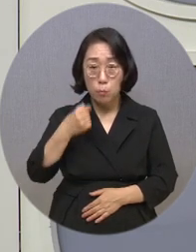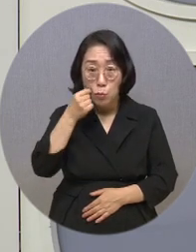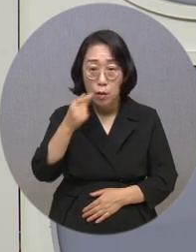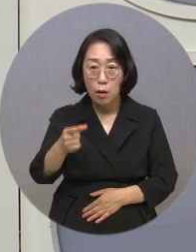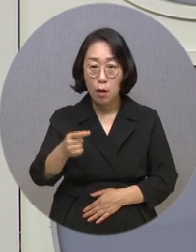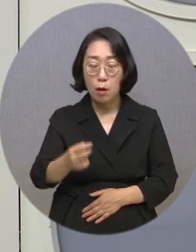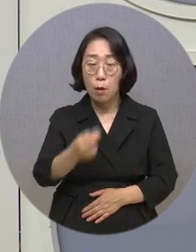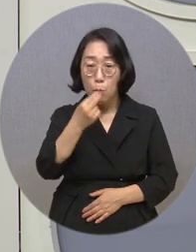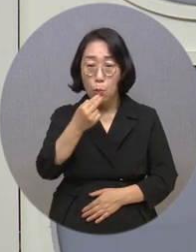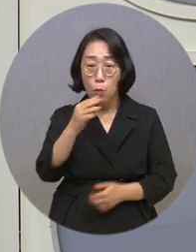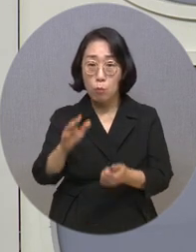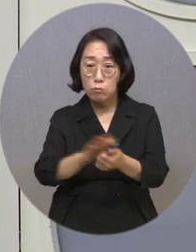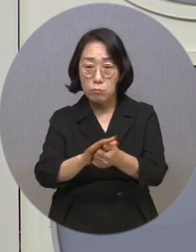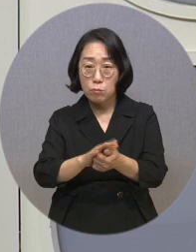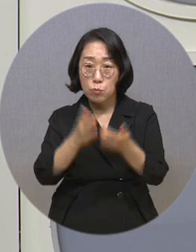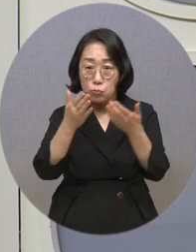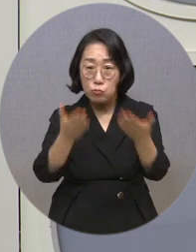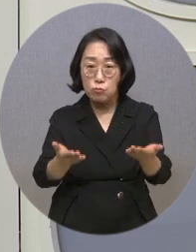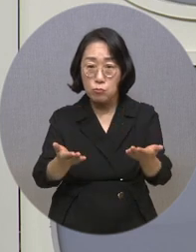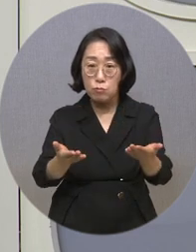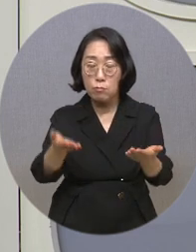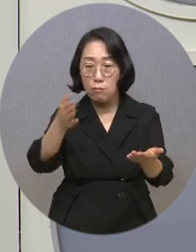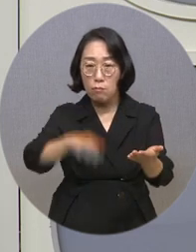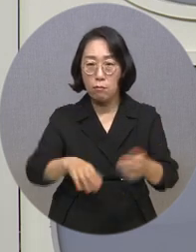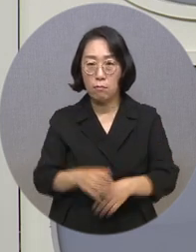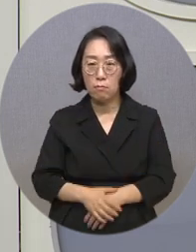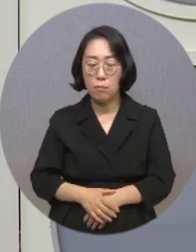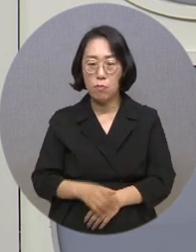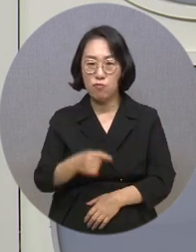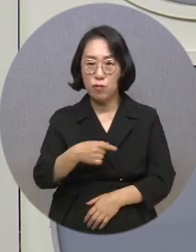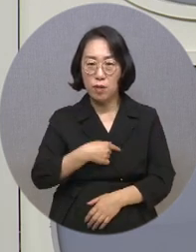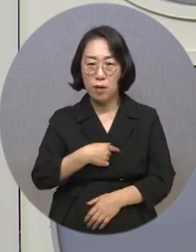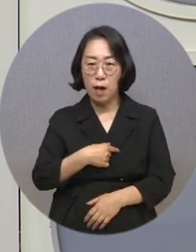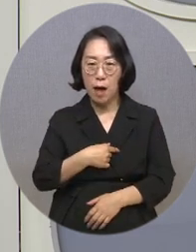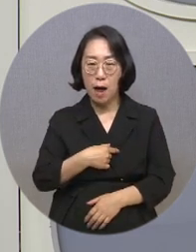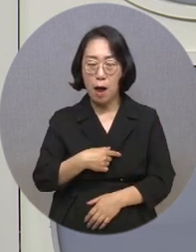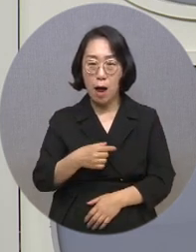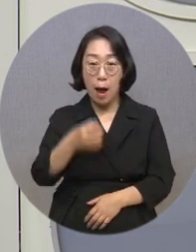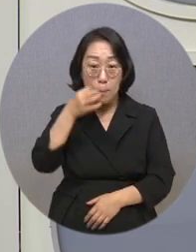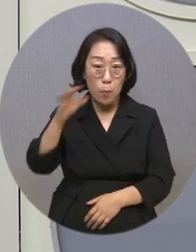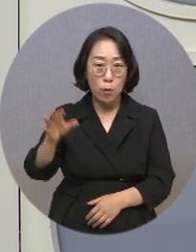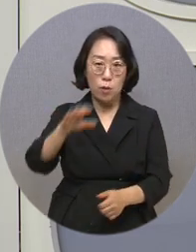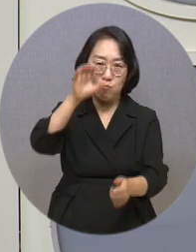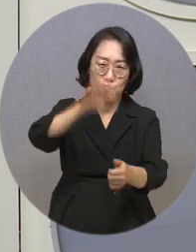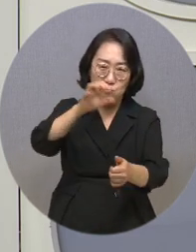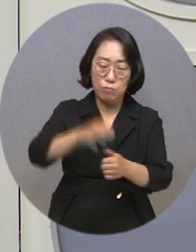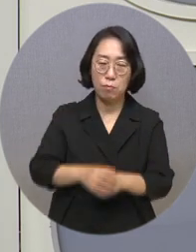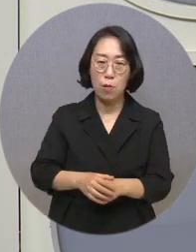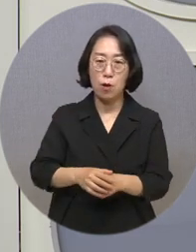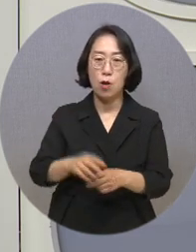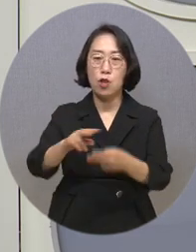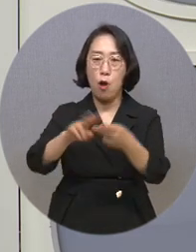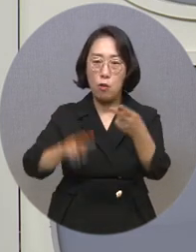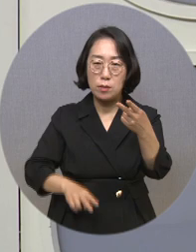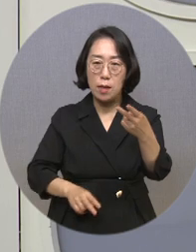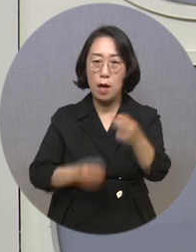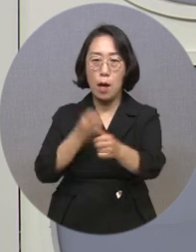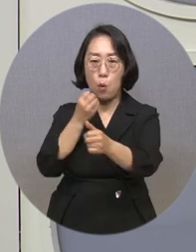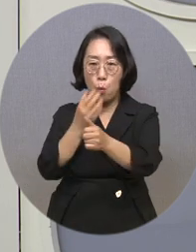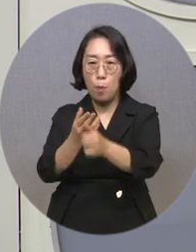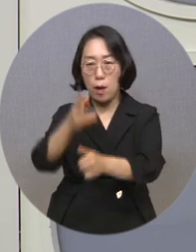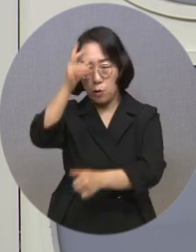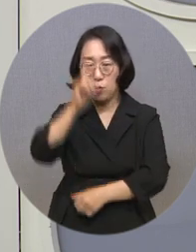충분히 해결해 드리겠습니다 했는데도 우리가 학대를 했다고 형사고발 뭐 민사고발을 다